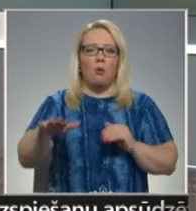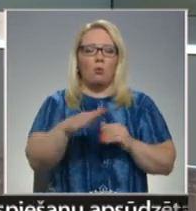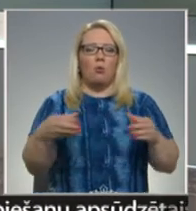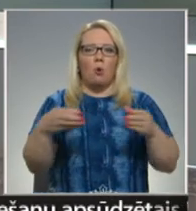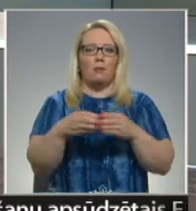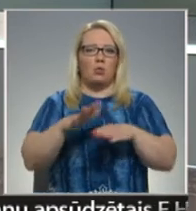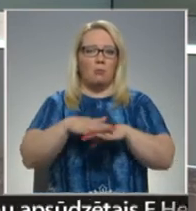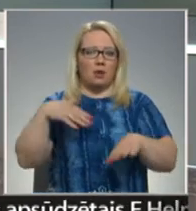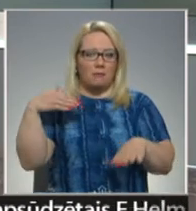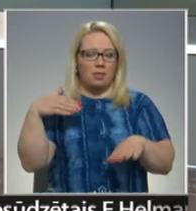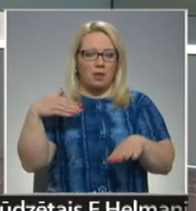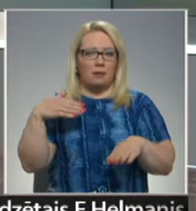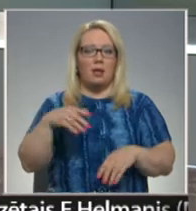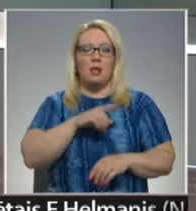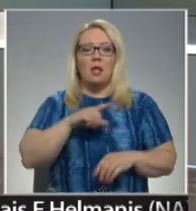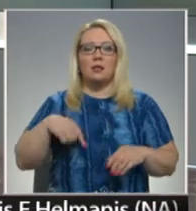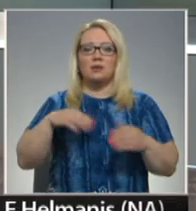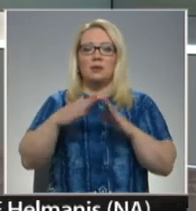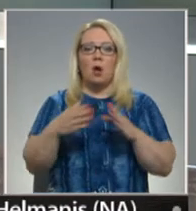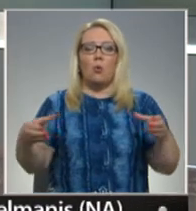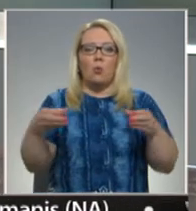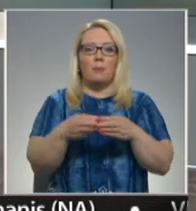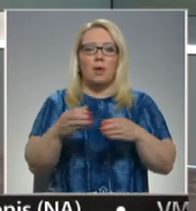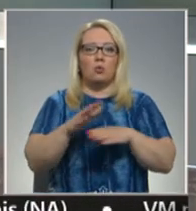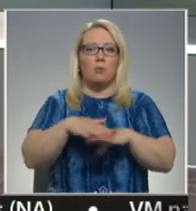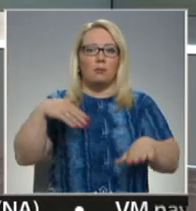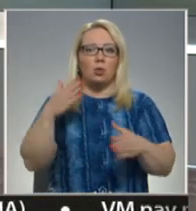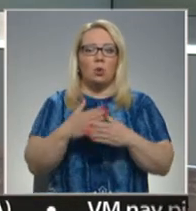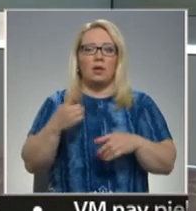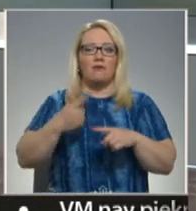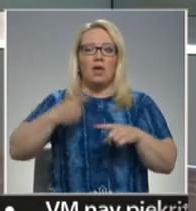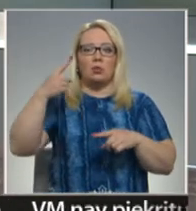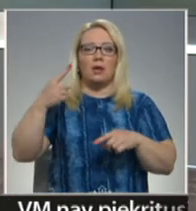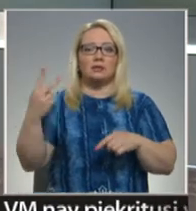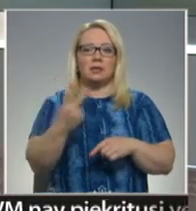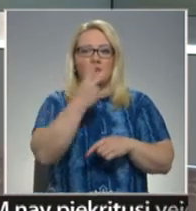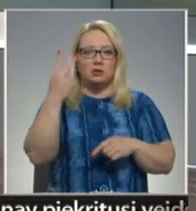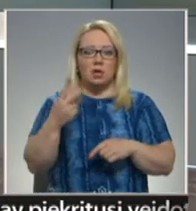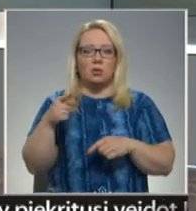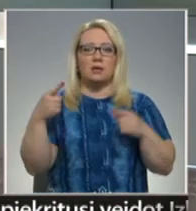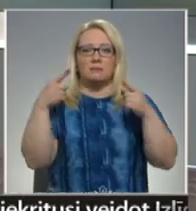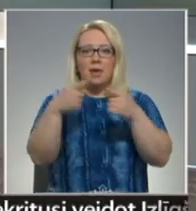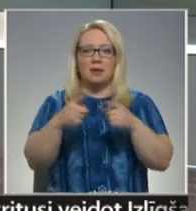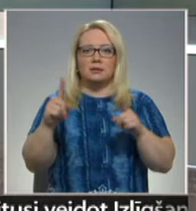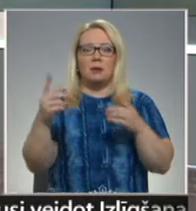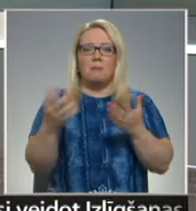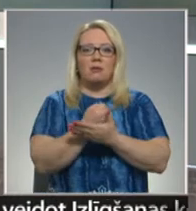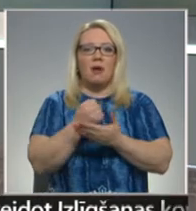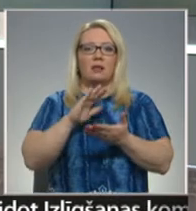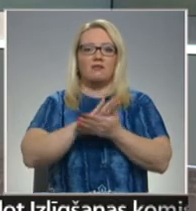Lauku kopienu parlamentā. Latvijas lauku kopienu parlaments notiek reiz divos gados, un tā galvenais mērķis panākt vienošanos